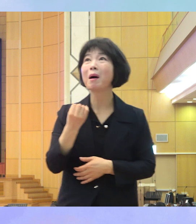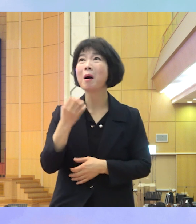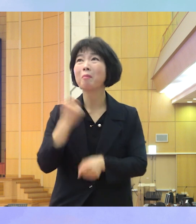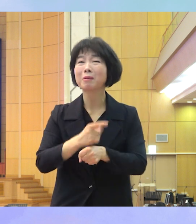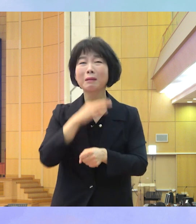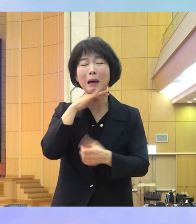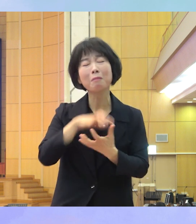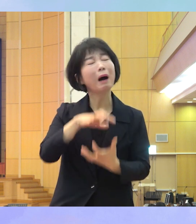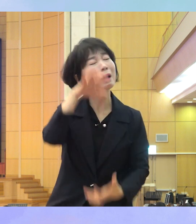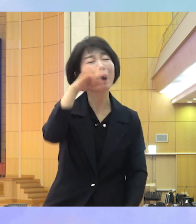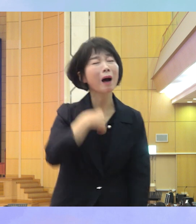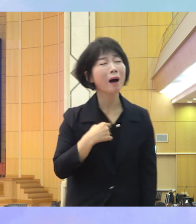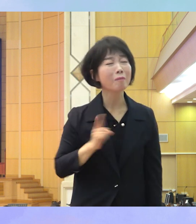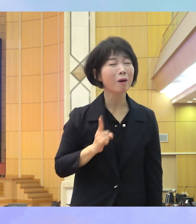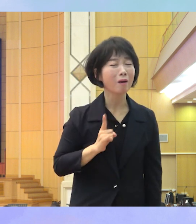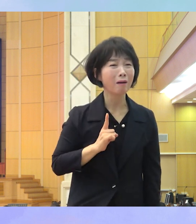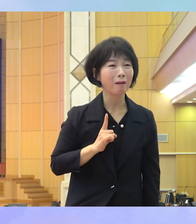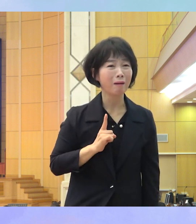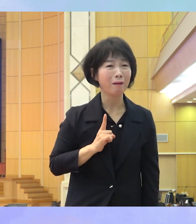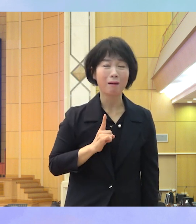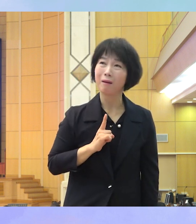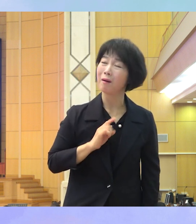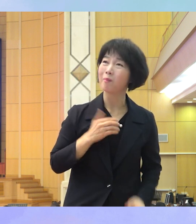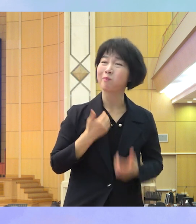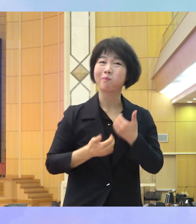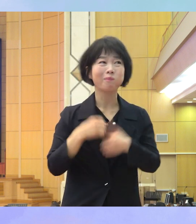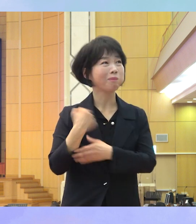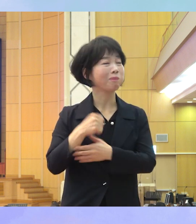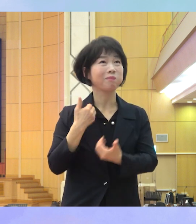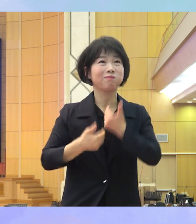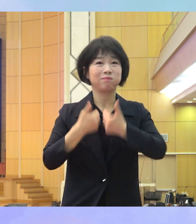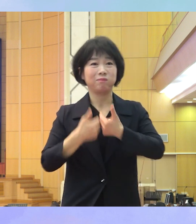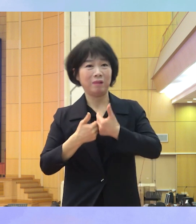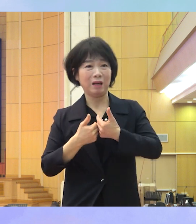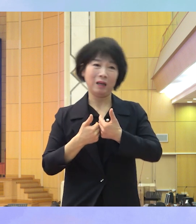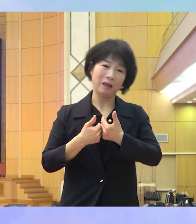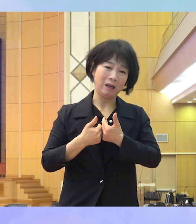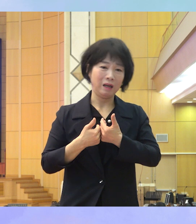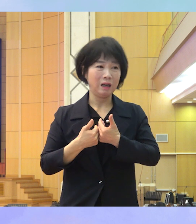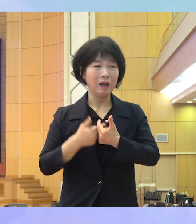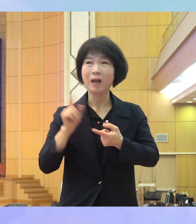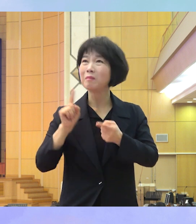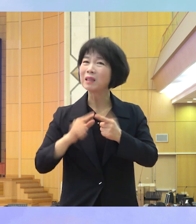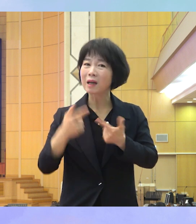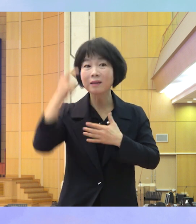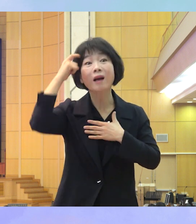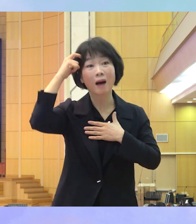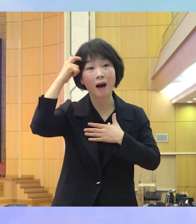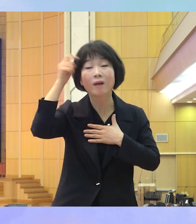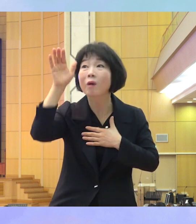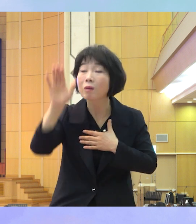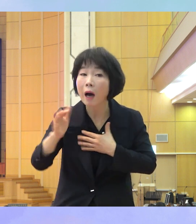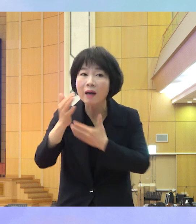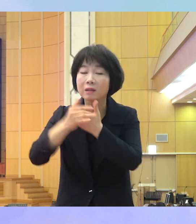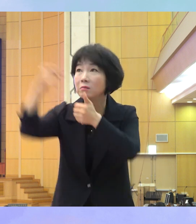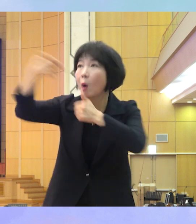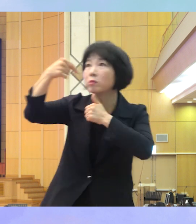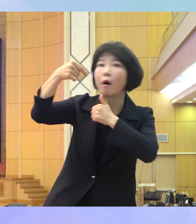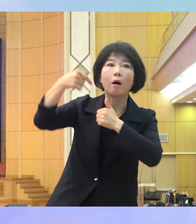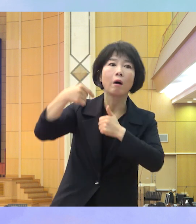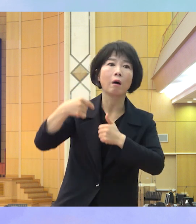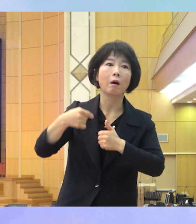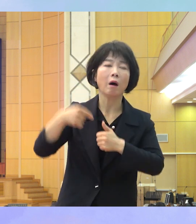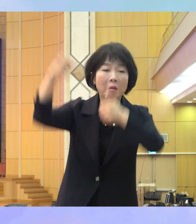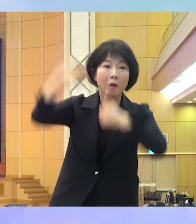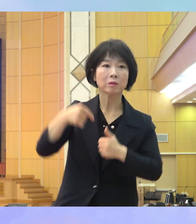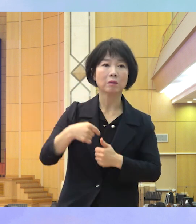많게 되면 고향으로 돌아가서 삶을 마감하는, 대부분 그렇습니다.